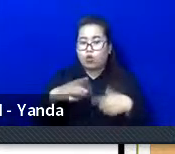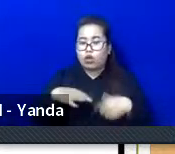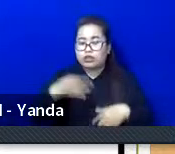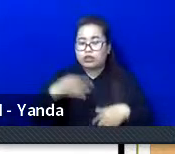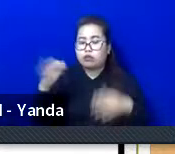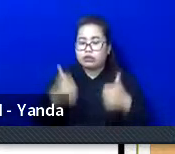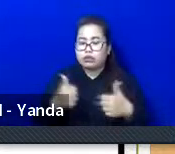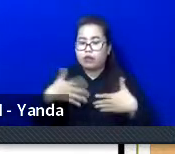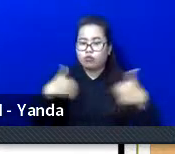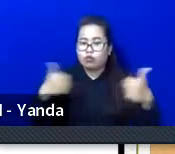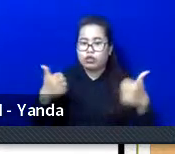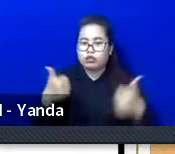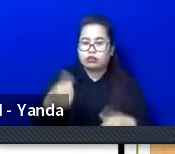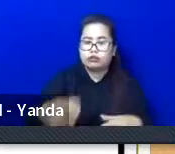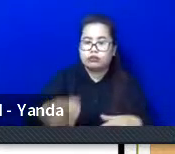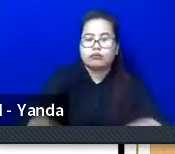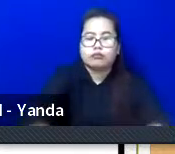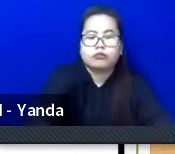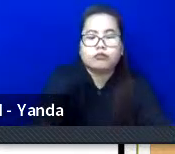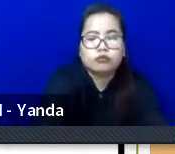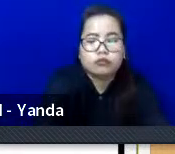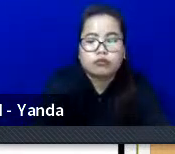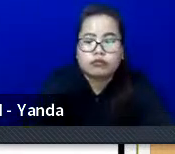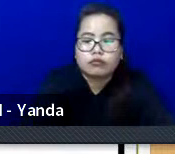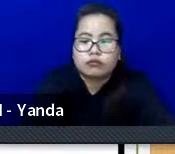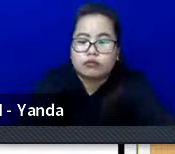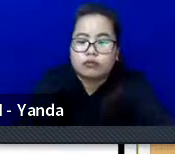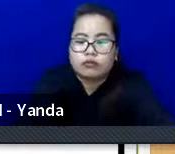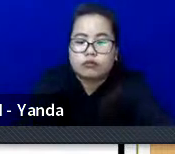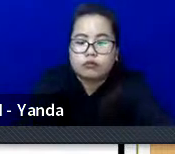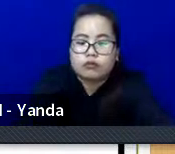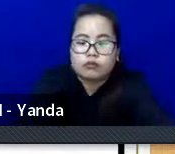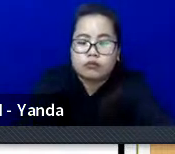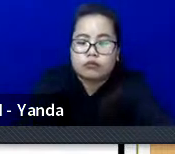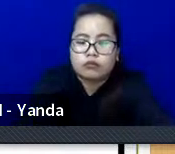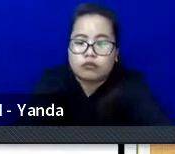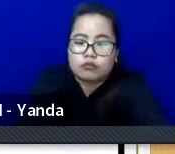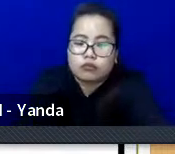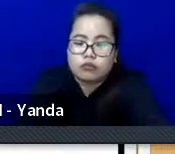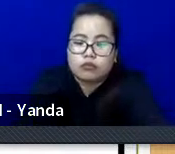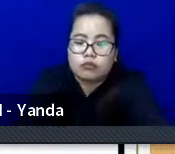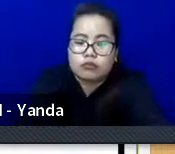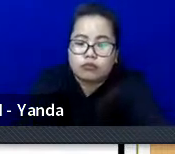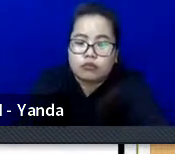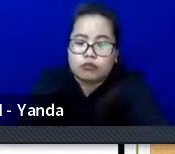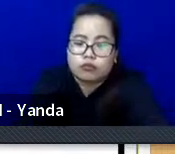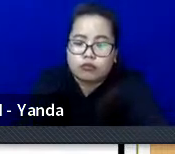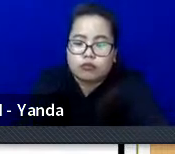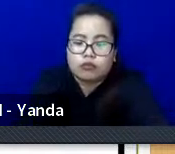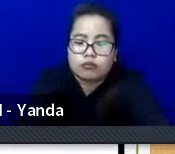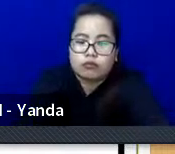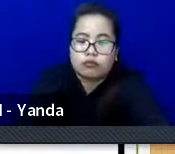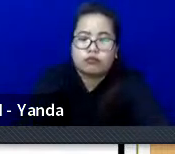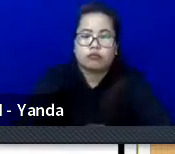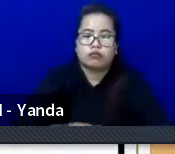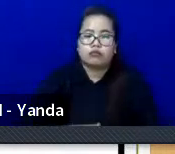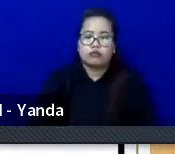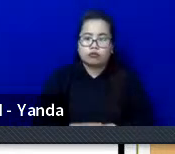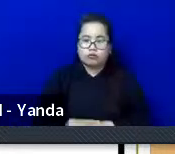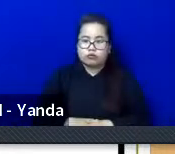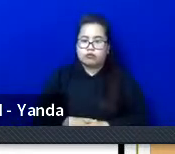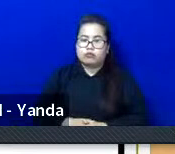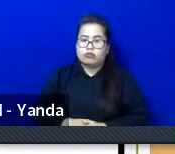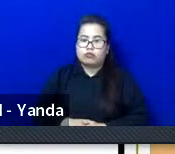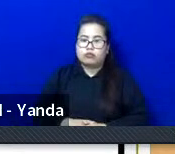kemudian percaya, maka akan meningkatkan lagi keterlibatan si stakeholder tadi,